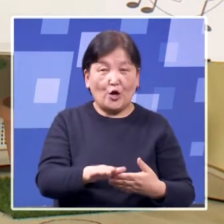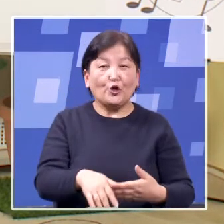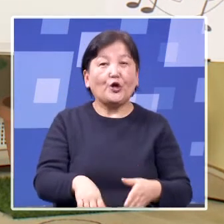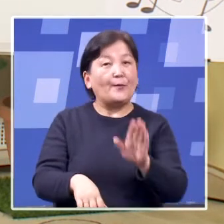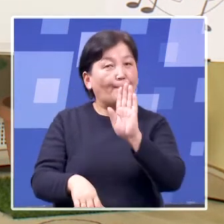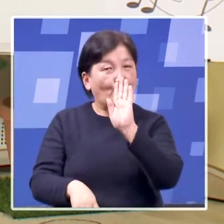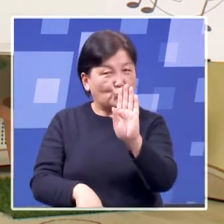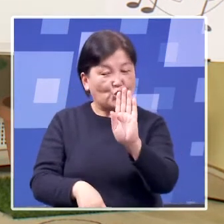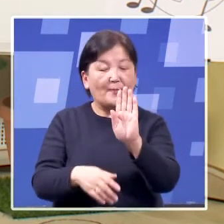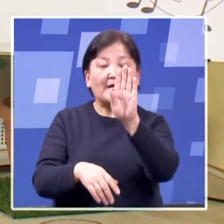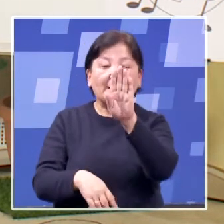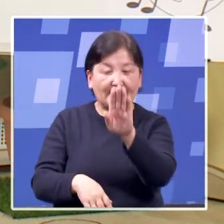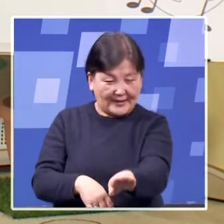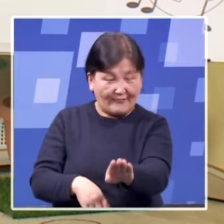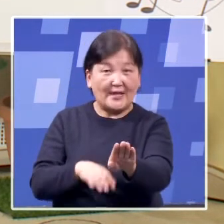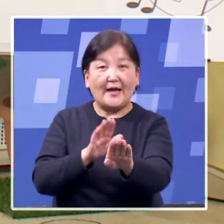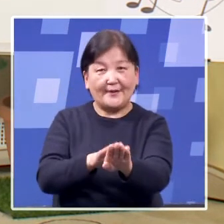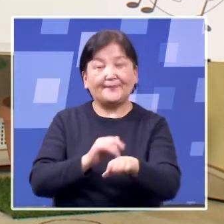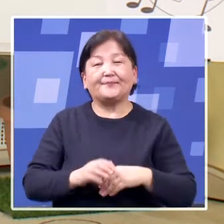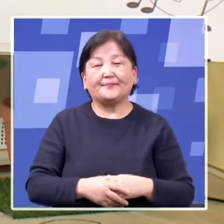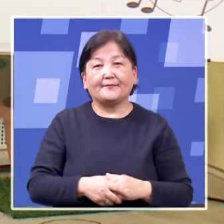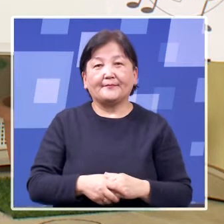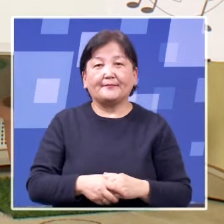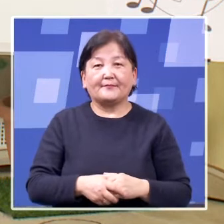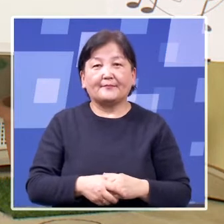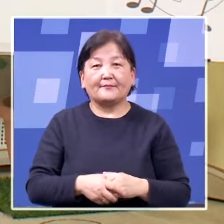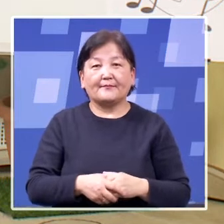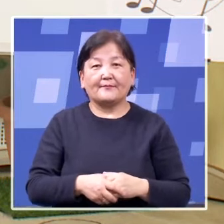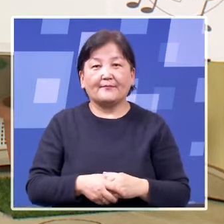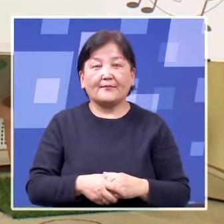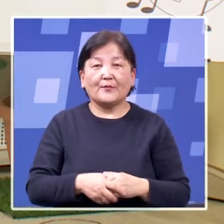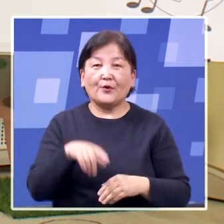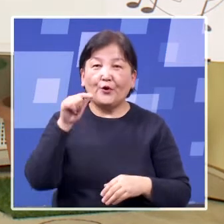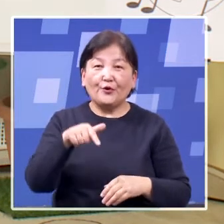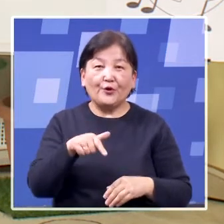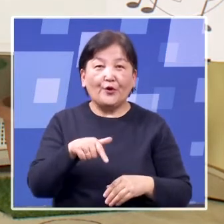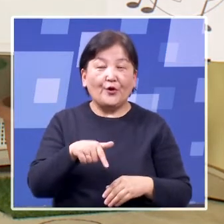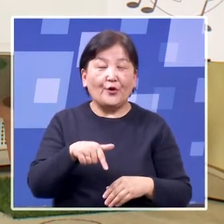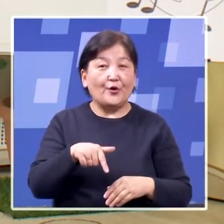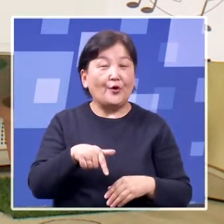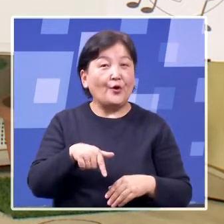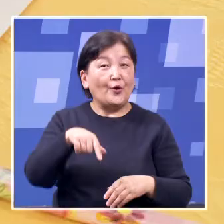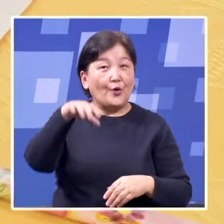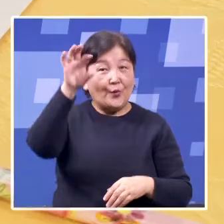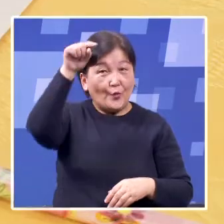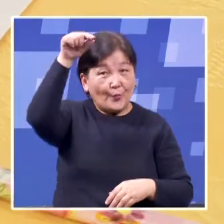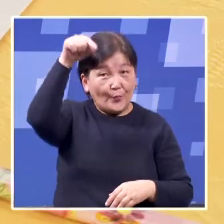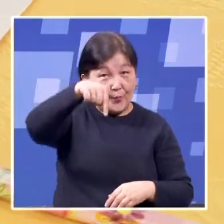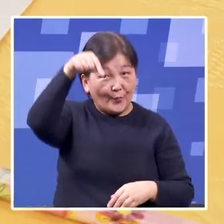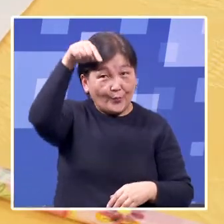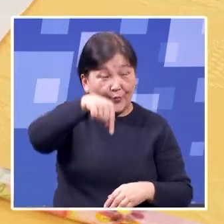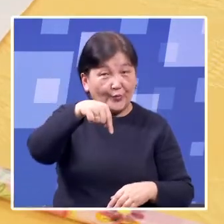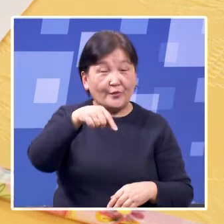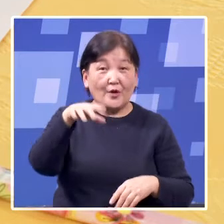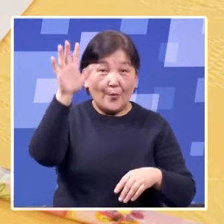тавиарай. За, одоо усны тусал зураарай хүүхдүүд ээ. Усны тусал цаасныхаа дээд